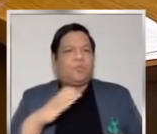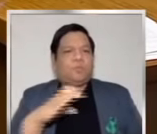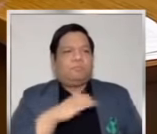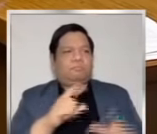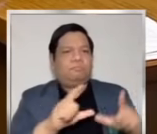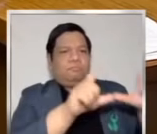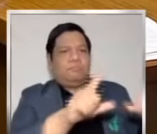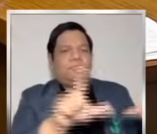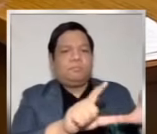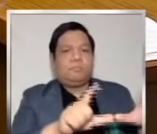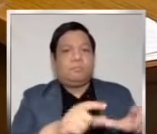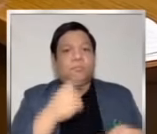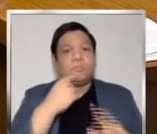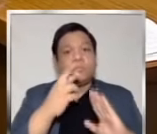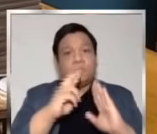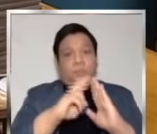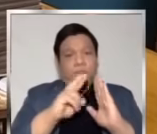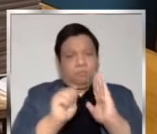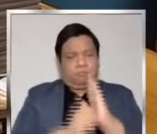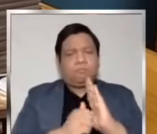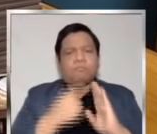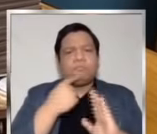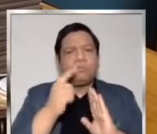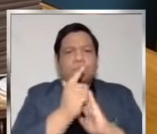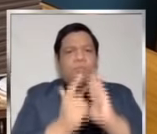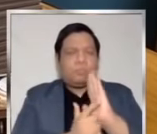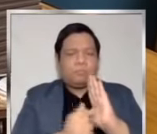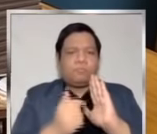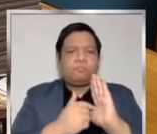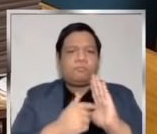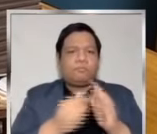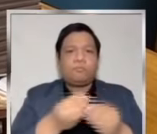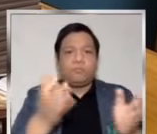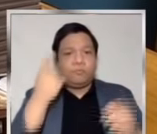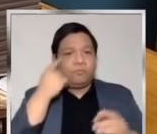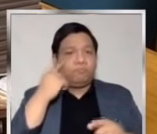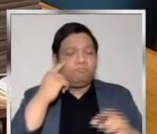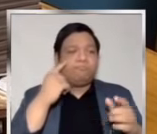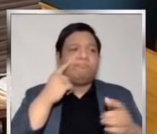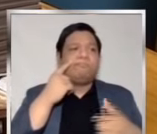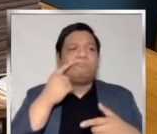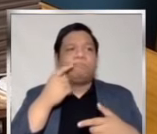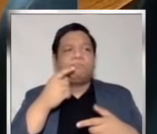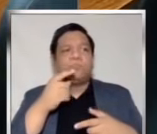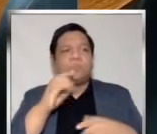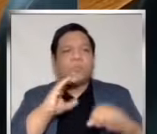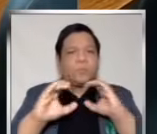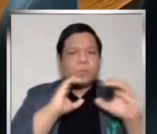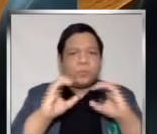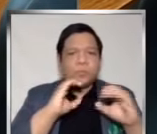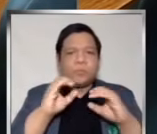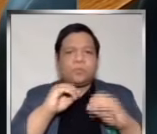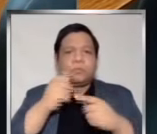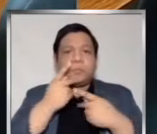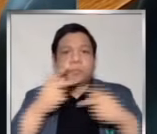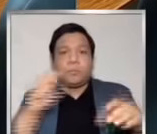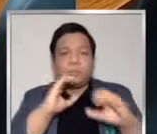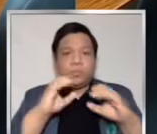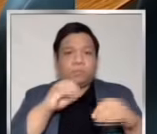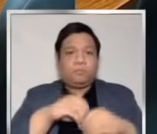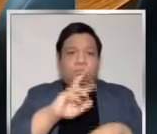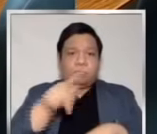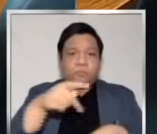Republic Act 3846 o an act providing for the regulation of public and radio communications in the Philippines, wala raw tao, kumpanya